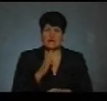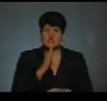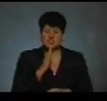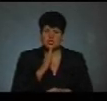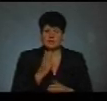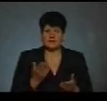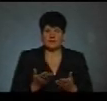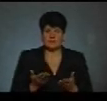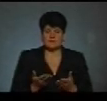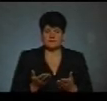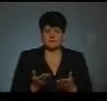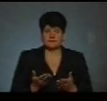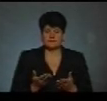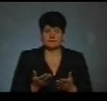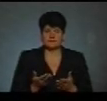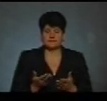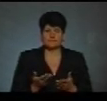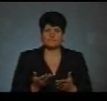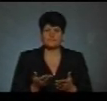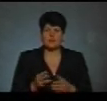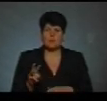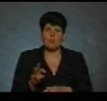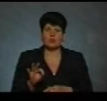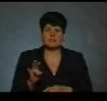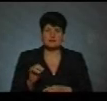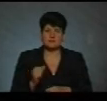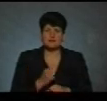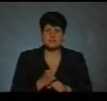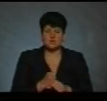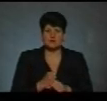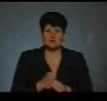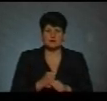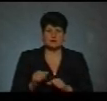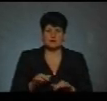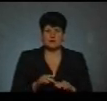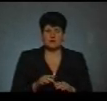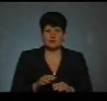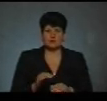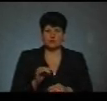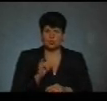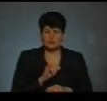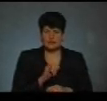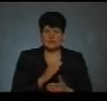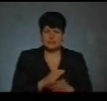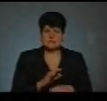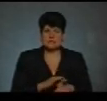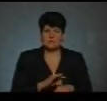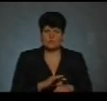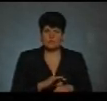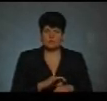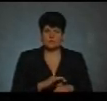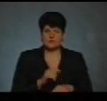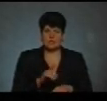яка в Монастириську працює діловодом, в неї є захворювання, в неї